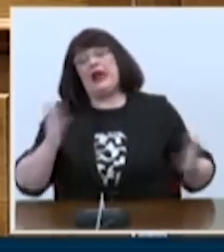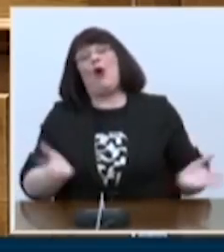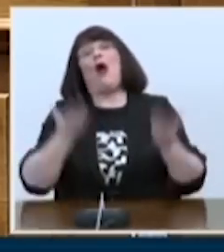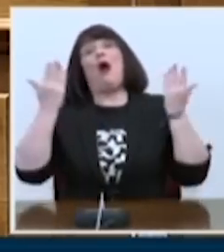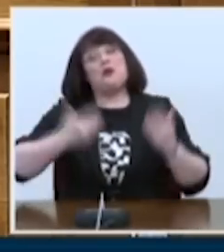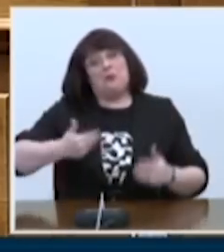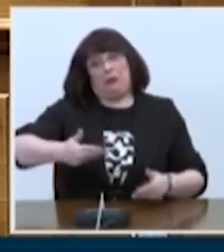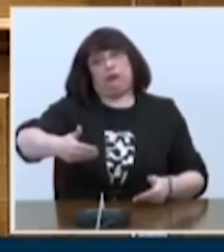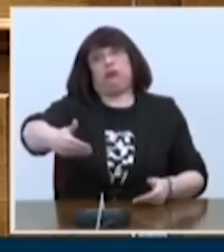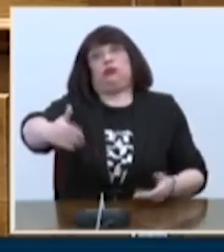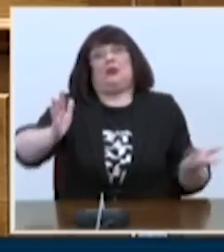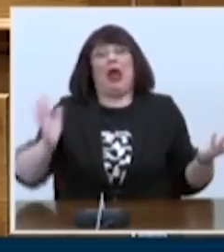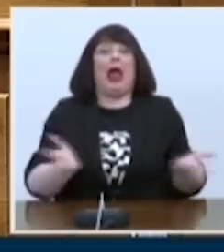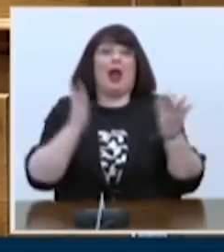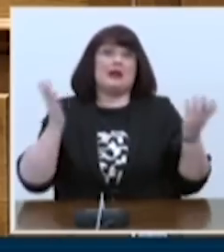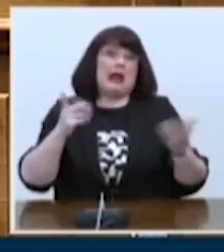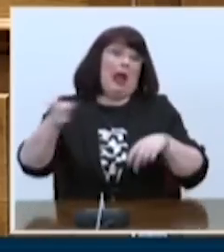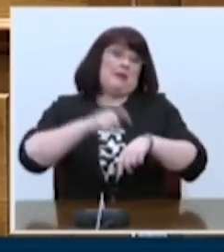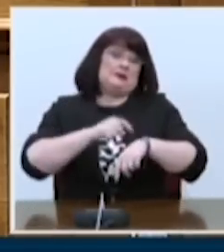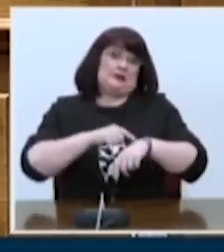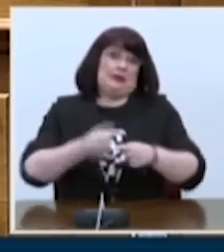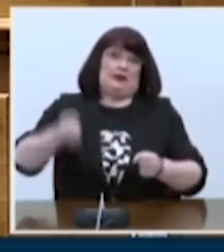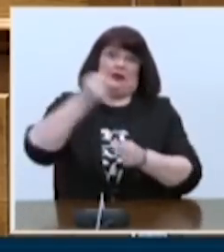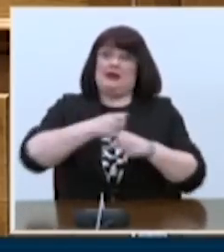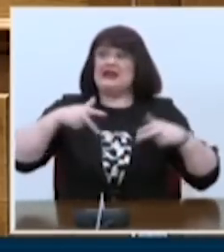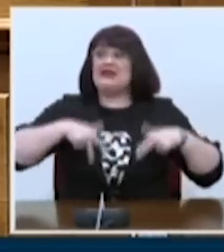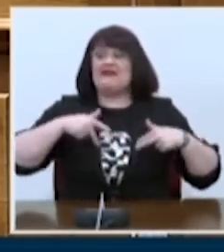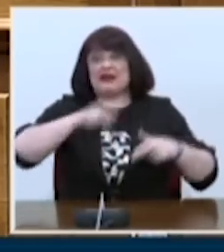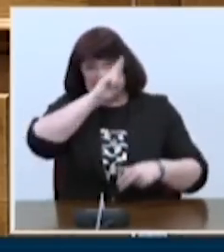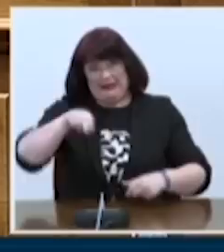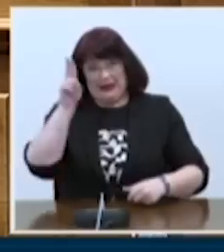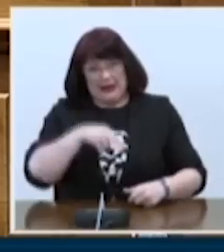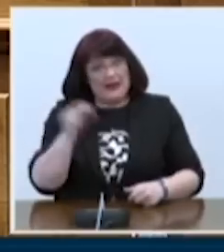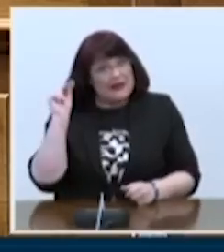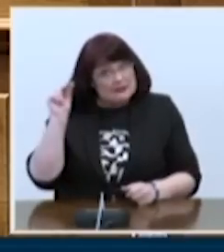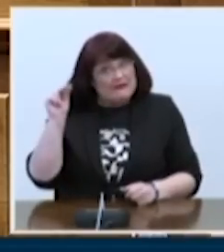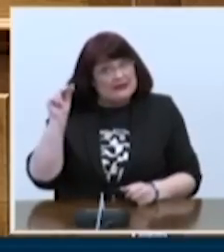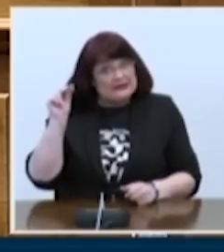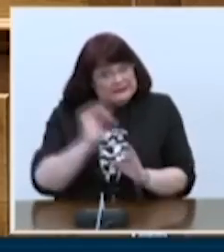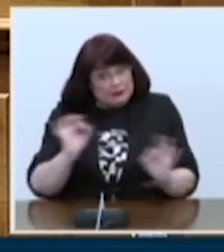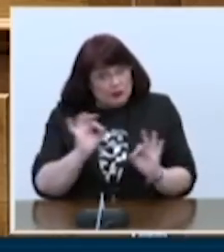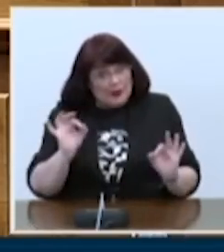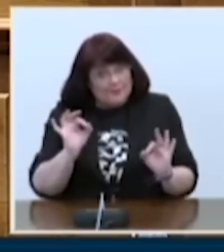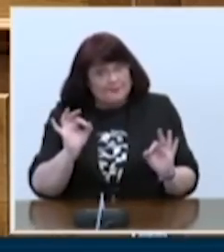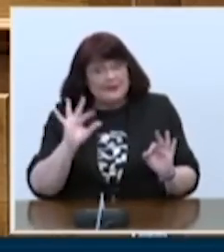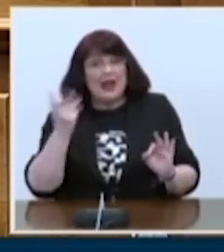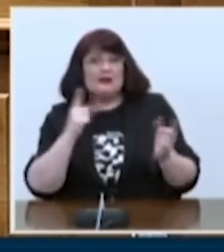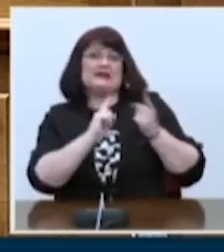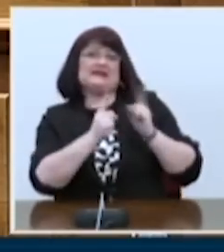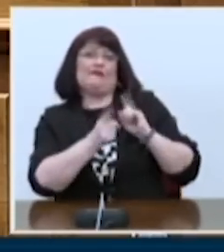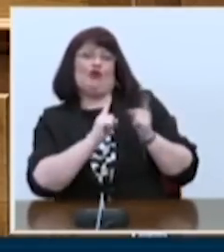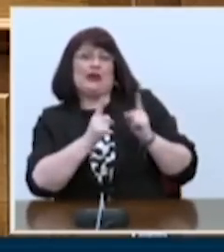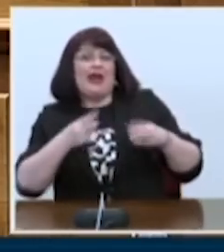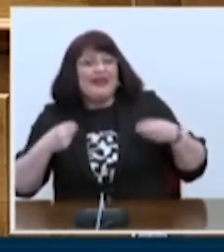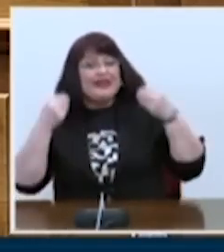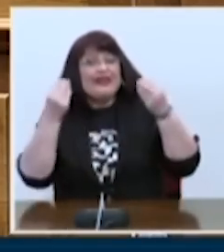μεθαύριο, παραμεθαύριο, κάποτε, θα την καταργήσετε, μιας και η συμφωνία δίνει, από